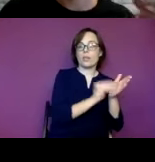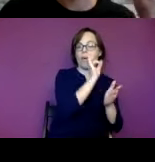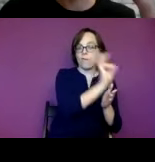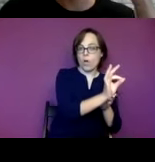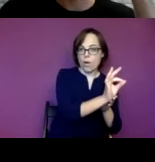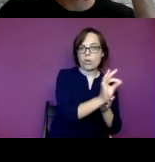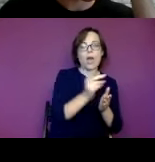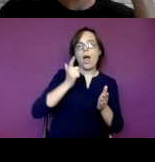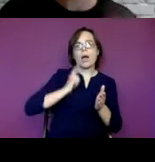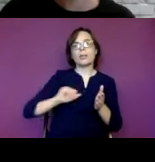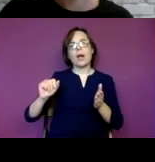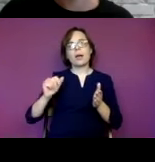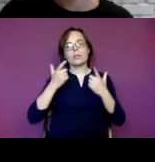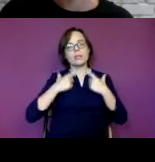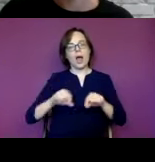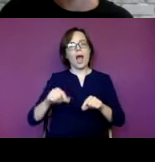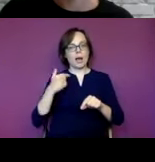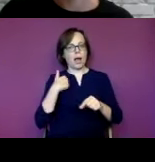trochę nawiązując do tego jednego twojego pytania,